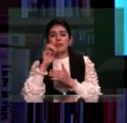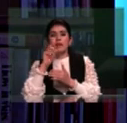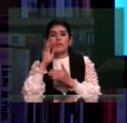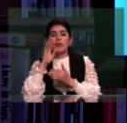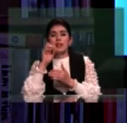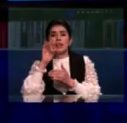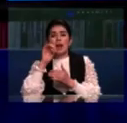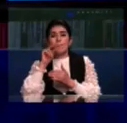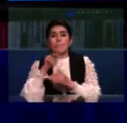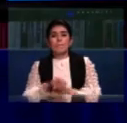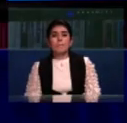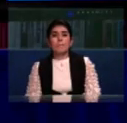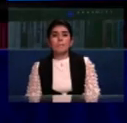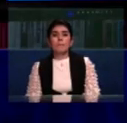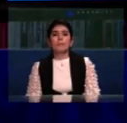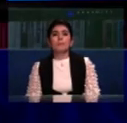WinRAR.